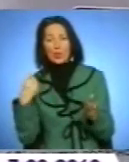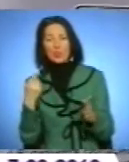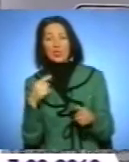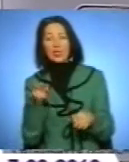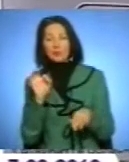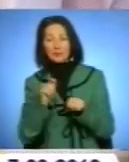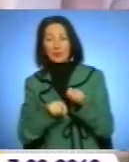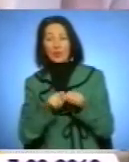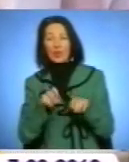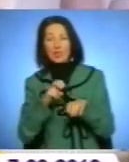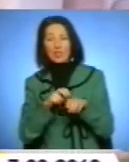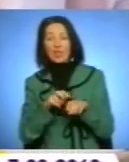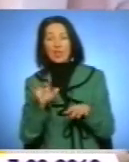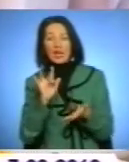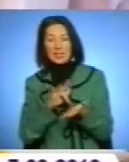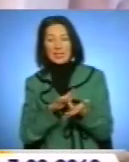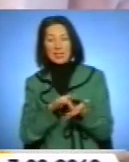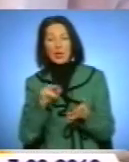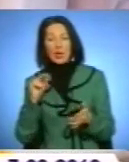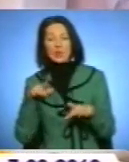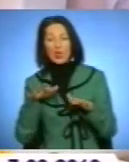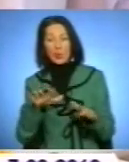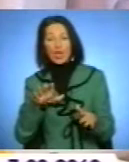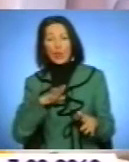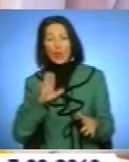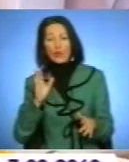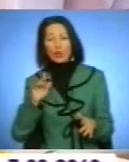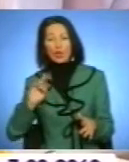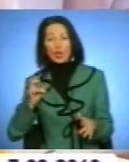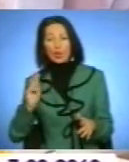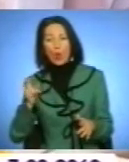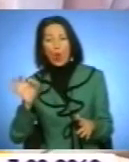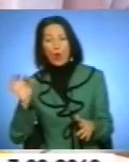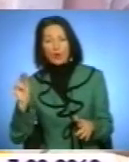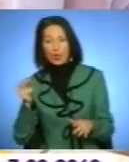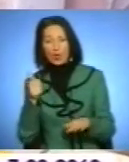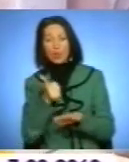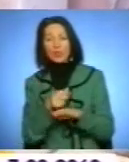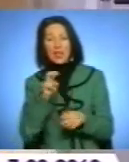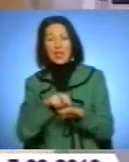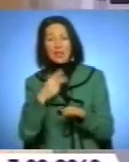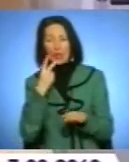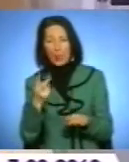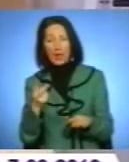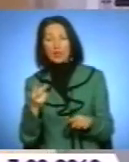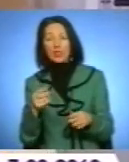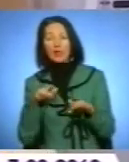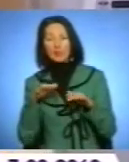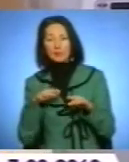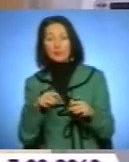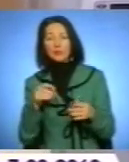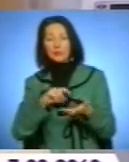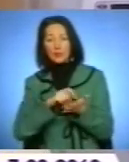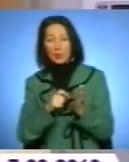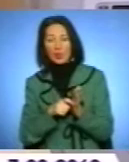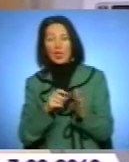церемонію завітав і президент Віктор Янукович. Головний лікар продемонстрував клінічну діагностичну лабораторію, кабінети магнітно-резонансної та комп'ютерної